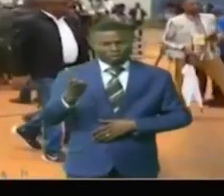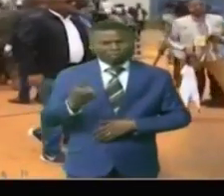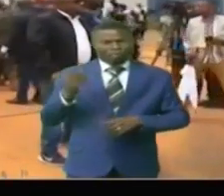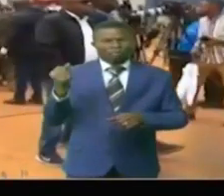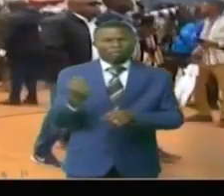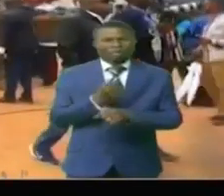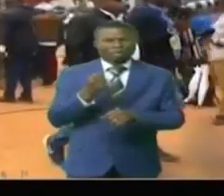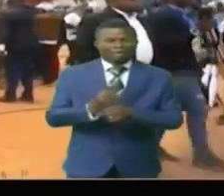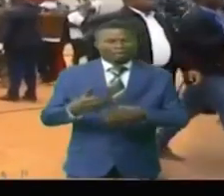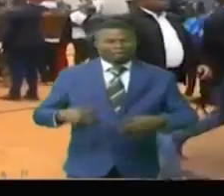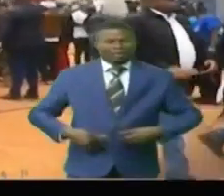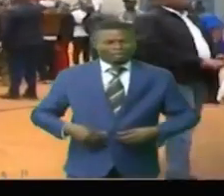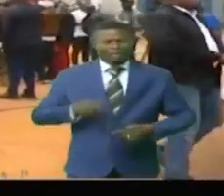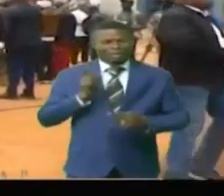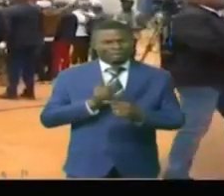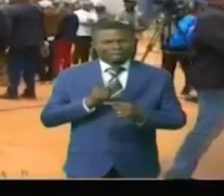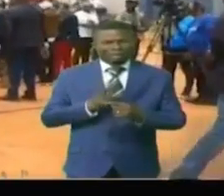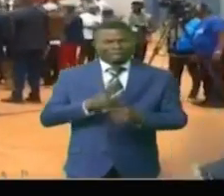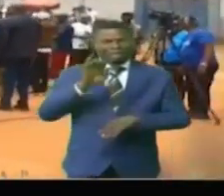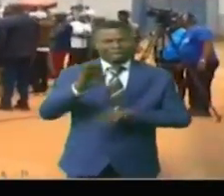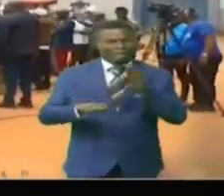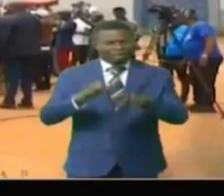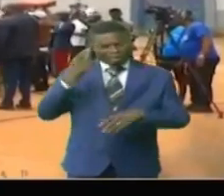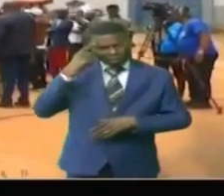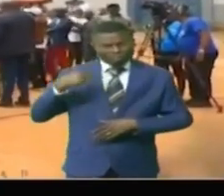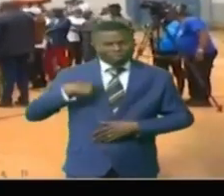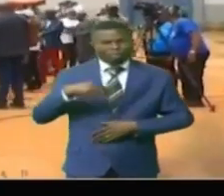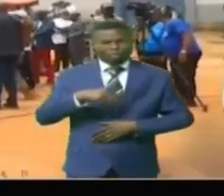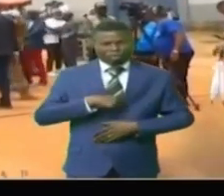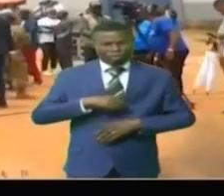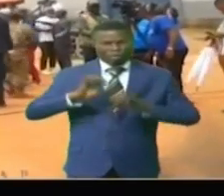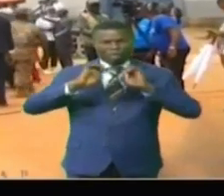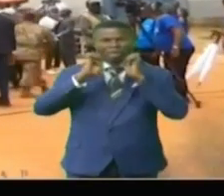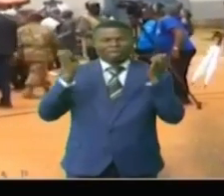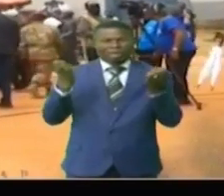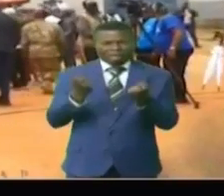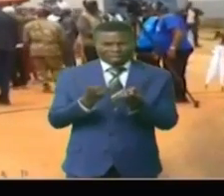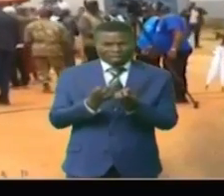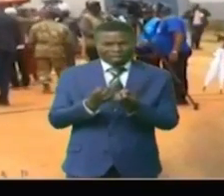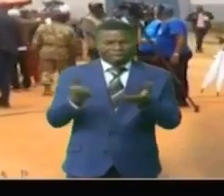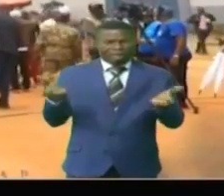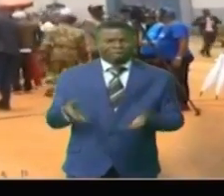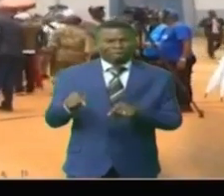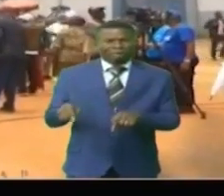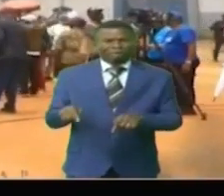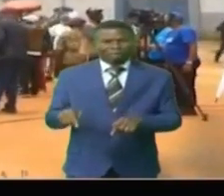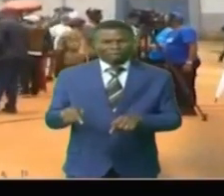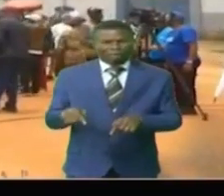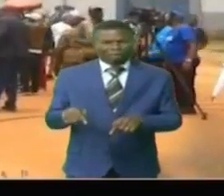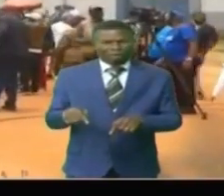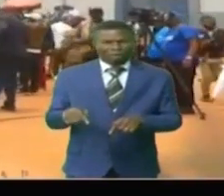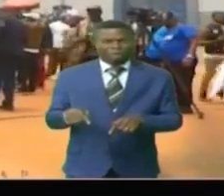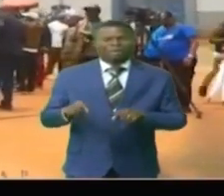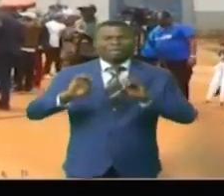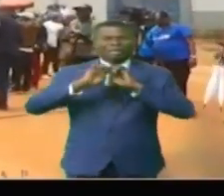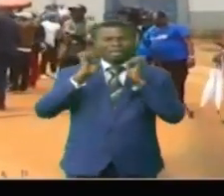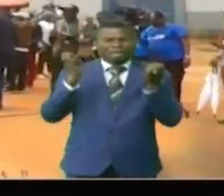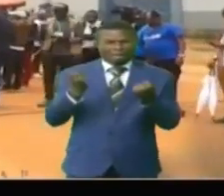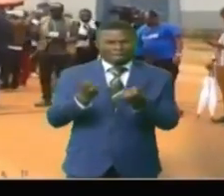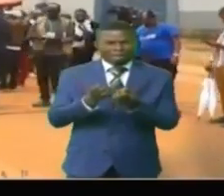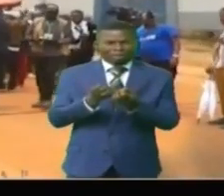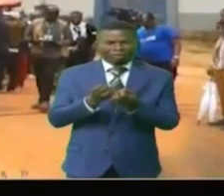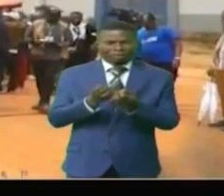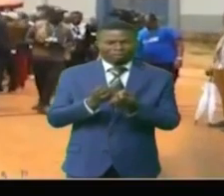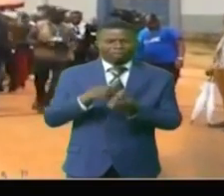jeunes manque. Notre demande, c'est que l'entreprise Sodimico qui est ici puisse créer une entreprise qui reprenne